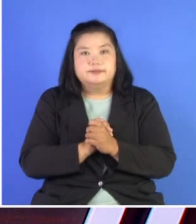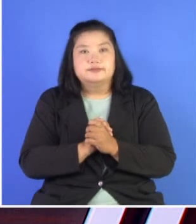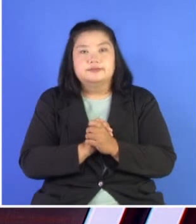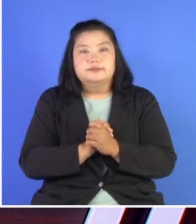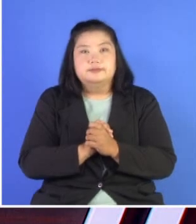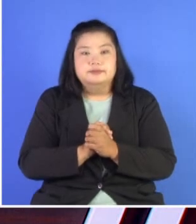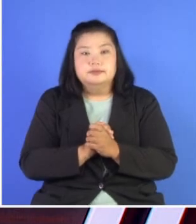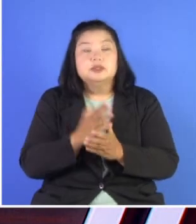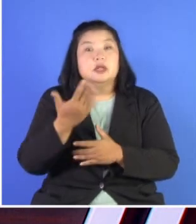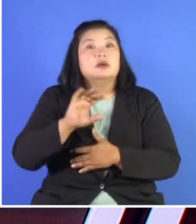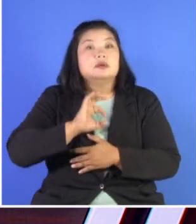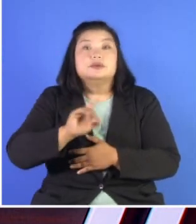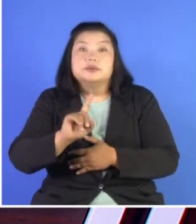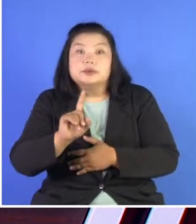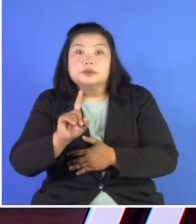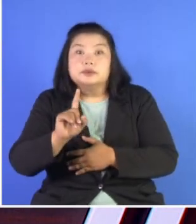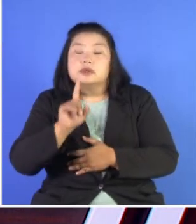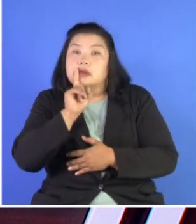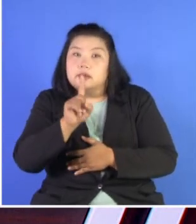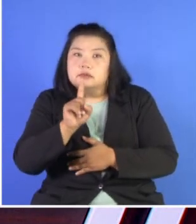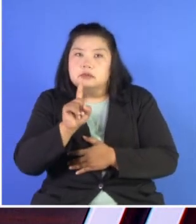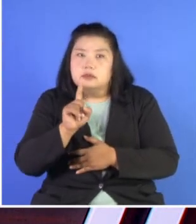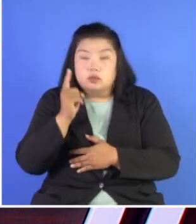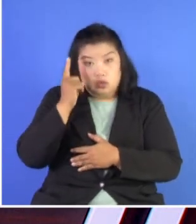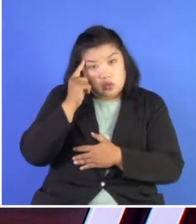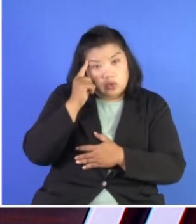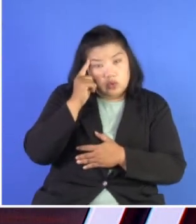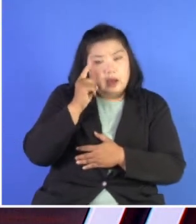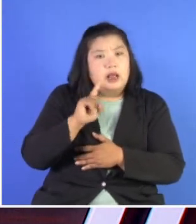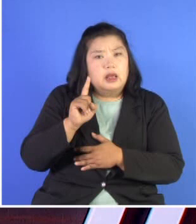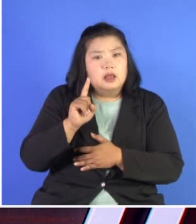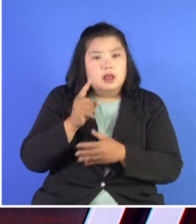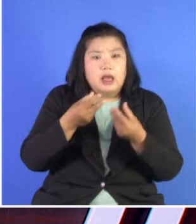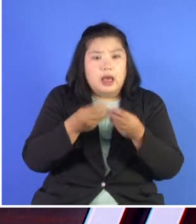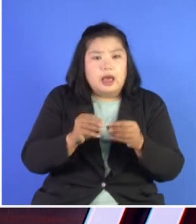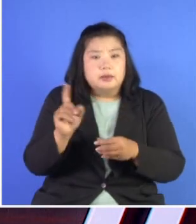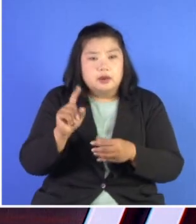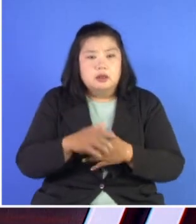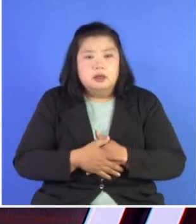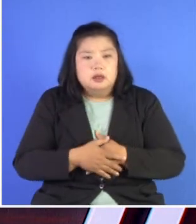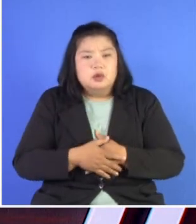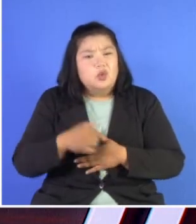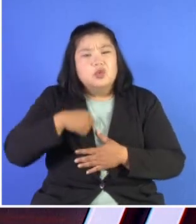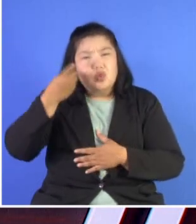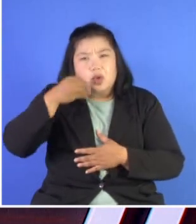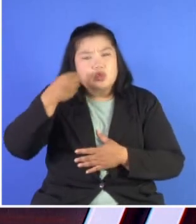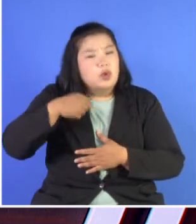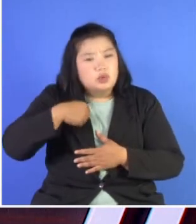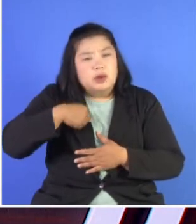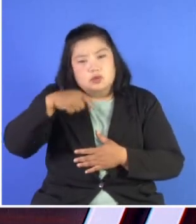คุณหยกรู้จักไข่ไหมไข่ไข่พี่แป๊ะเอามากินทุกวันเลยค่ะ